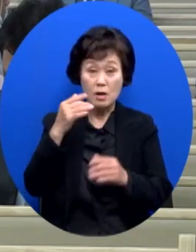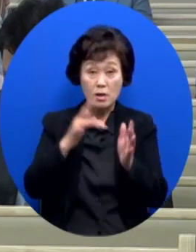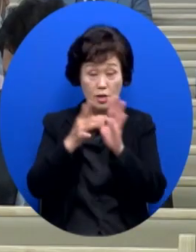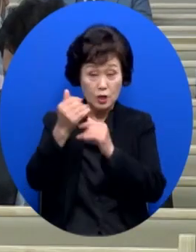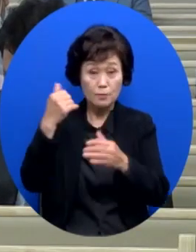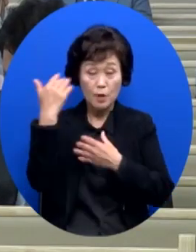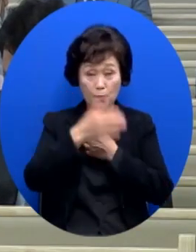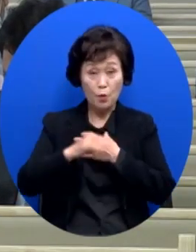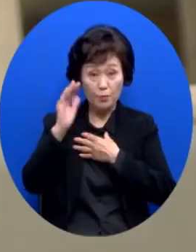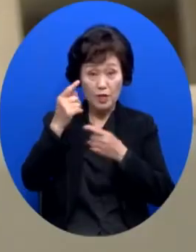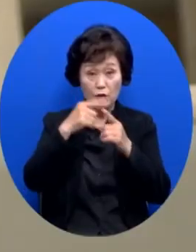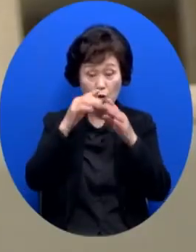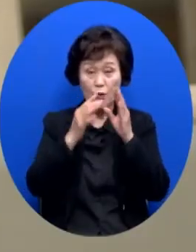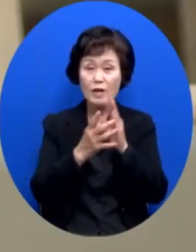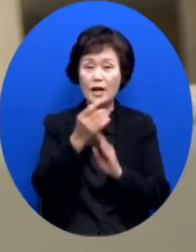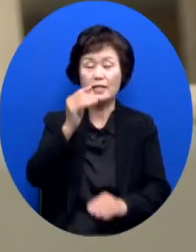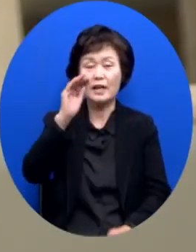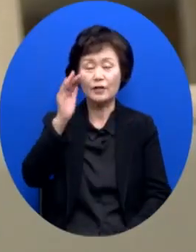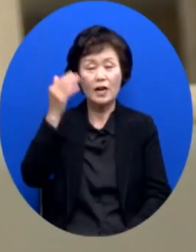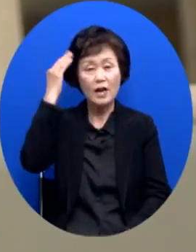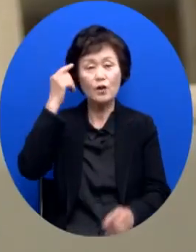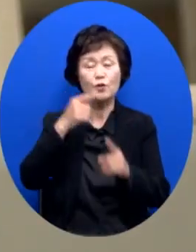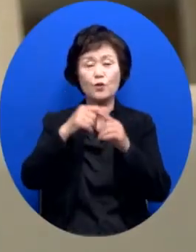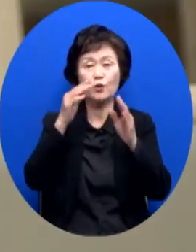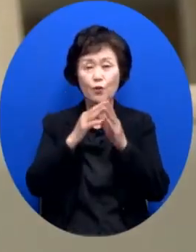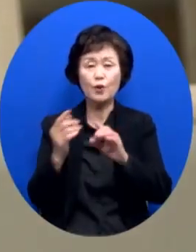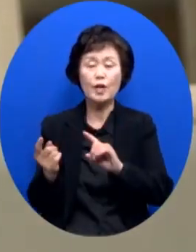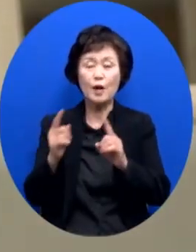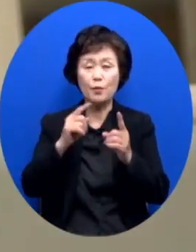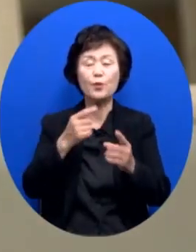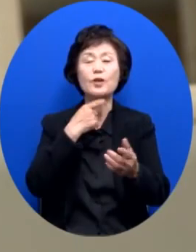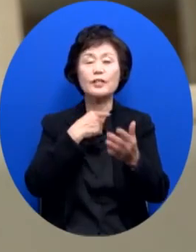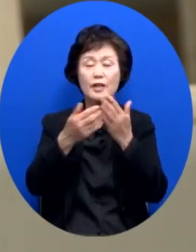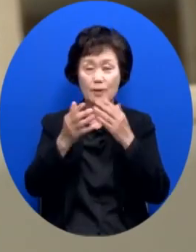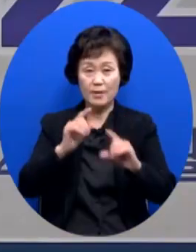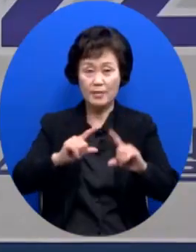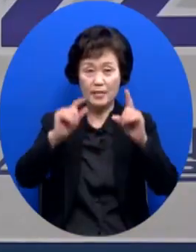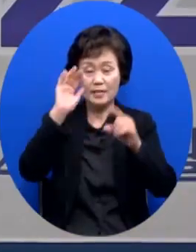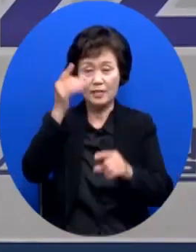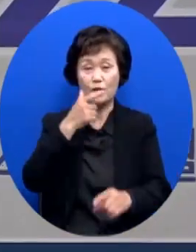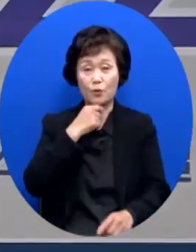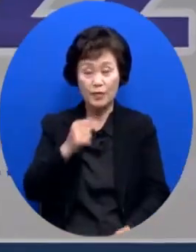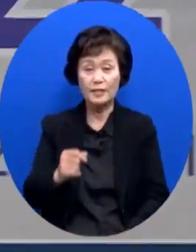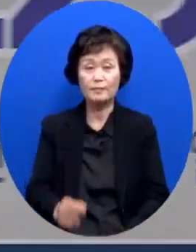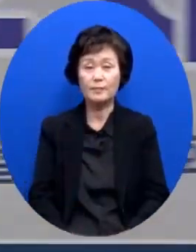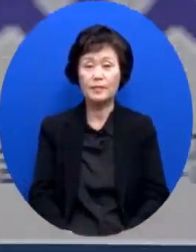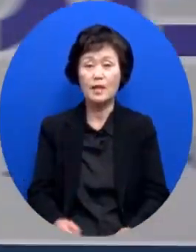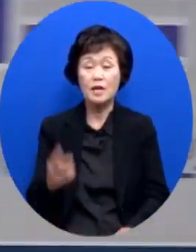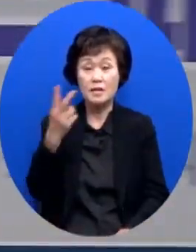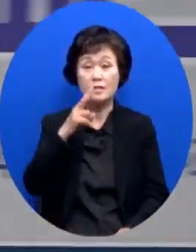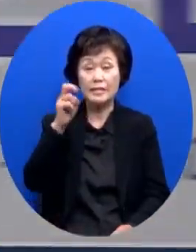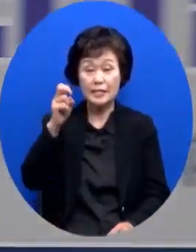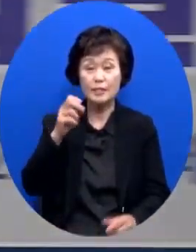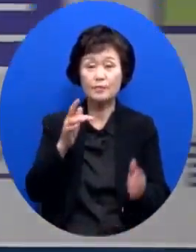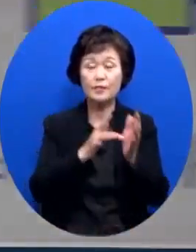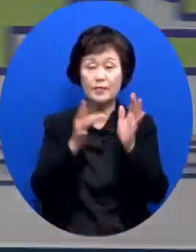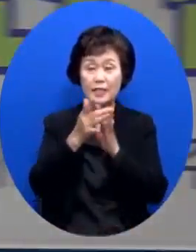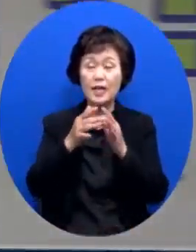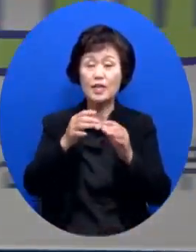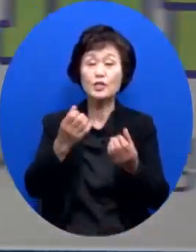돼 한국교회의 부흥과 회복을 경험하자고 말했습니다. 2022 지저스 페스티벌은 오는